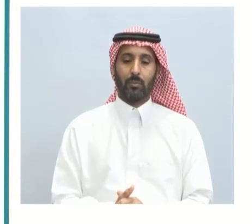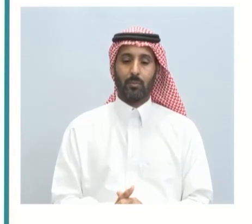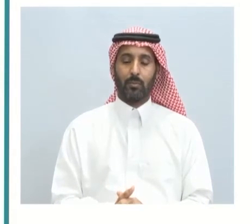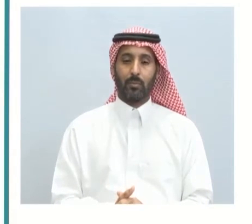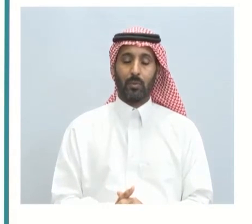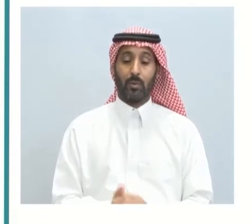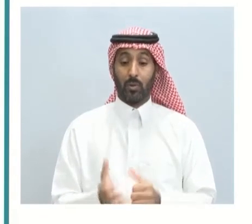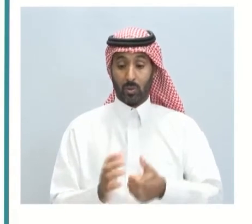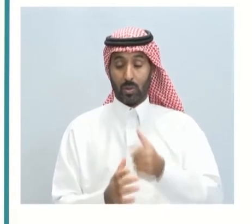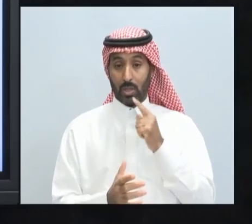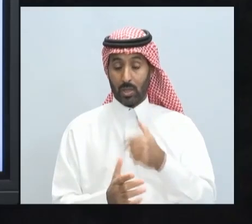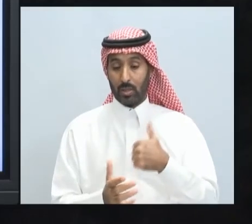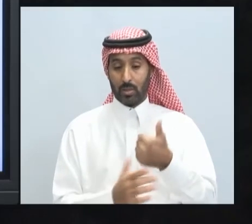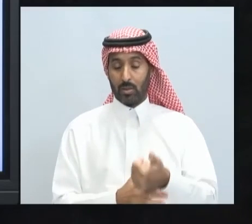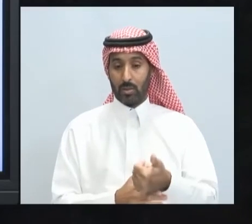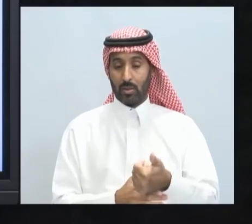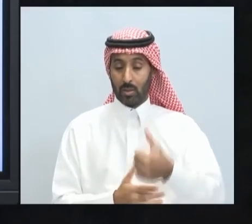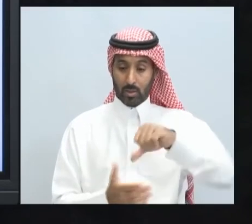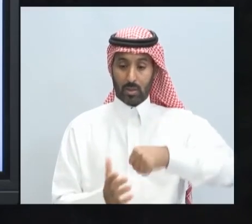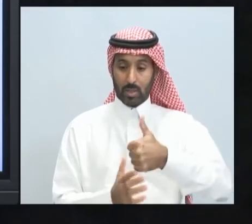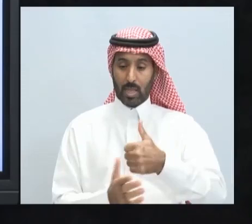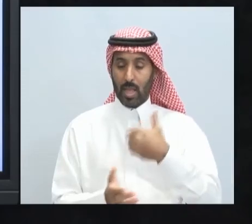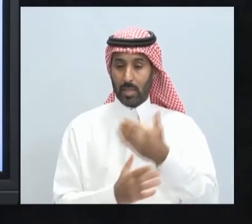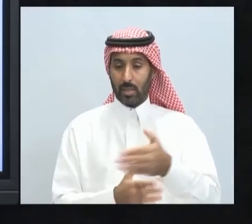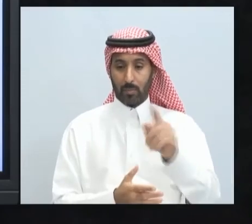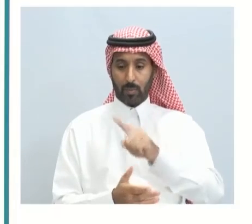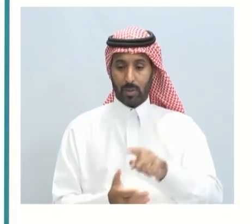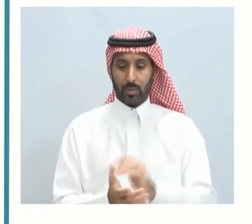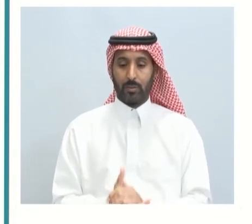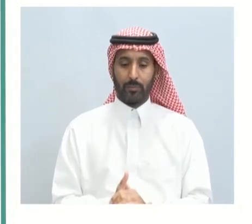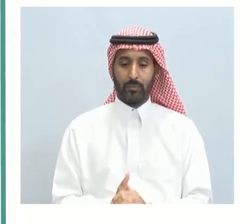القادمه طلابي وطالبات لنجيب على هذه